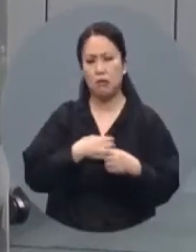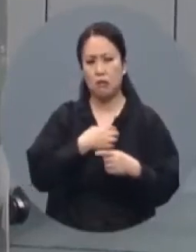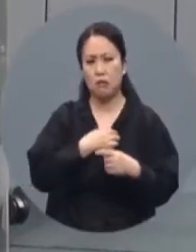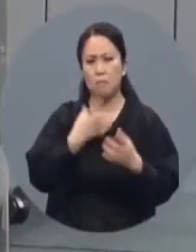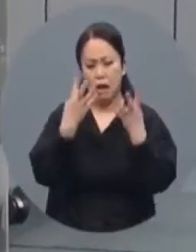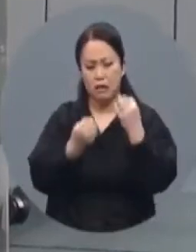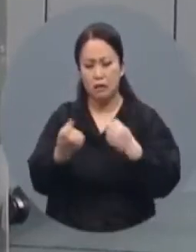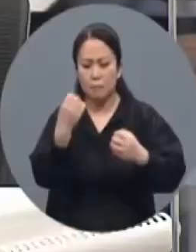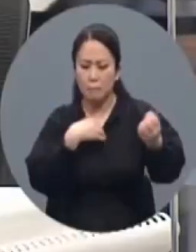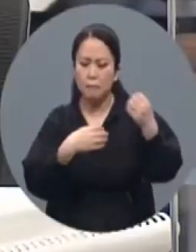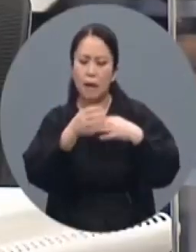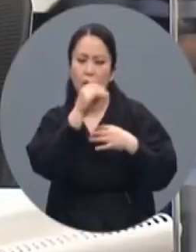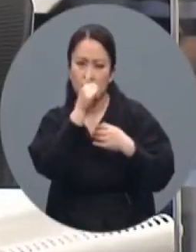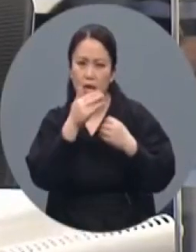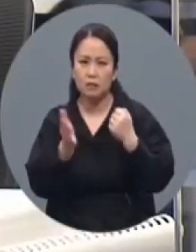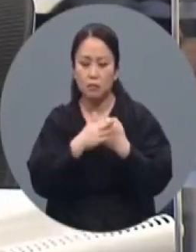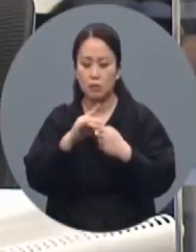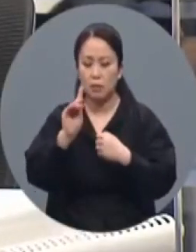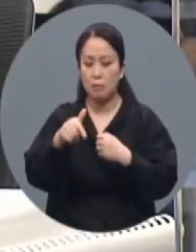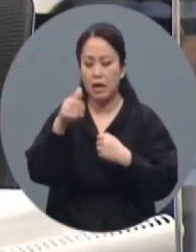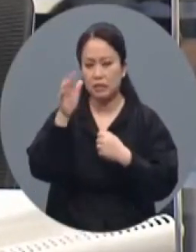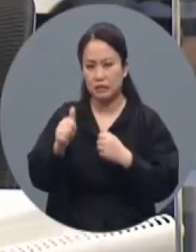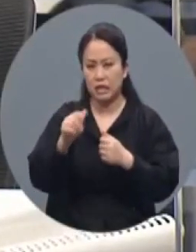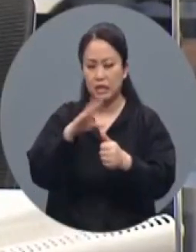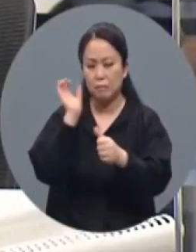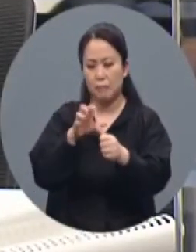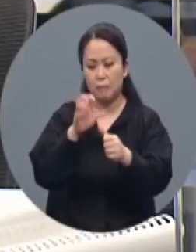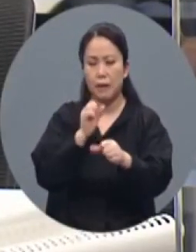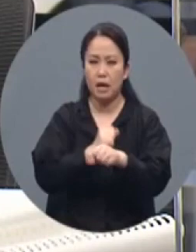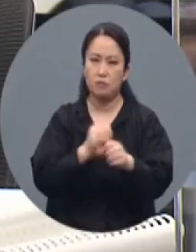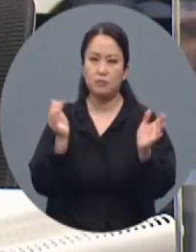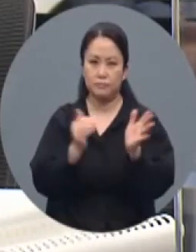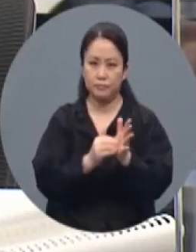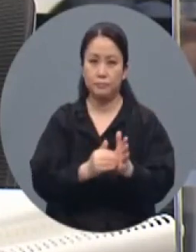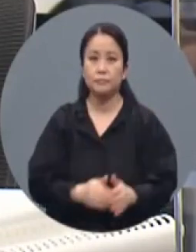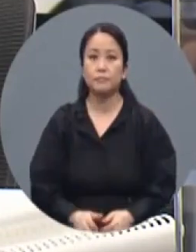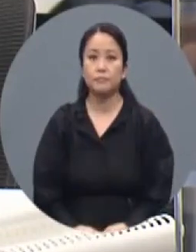있다며 박형준 시장을 질타했습니다. MBC 뉴스 윤파란입니다.